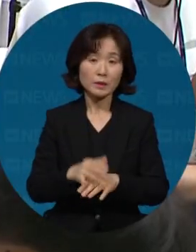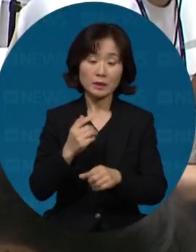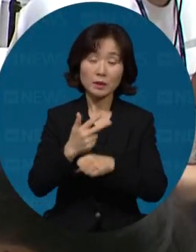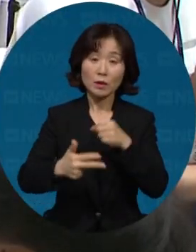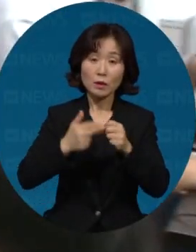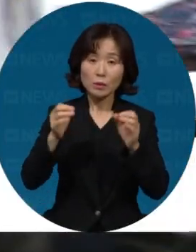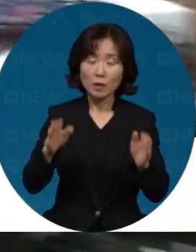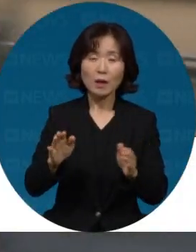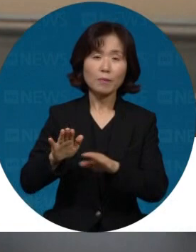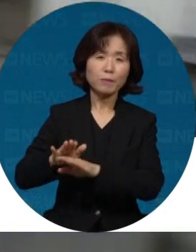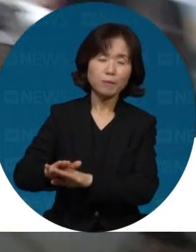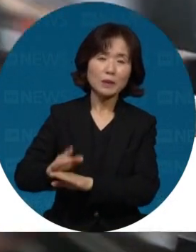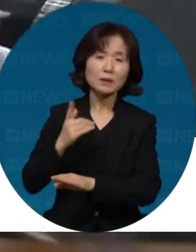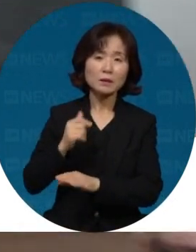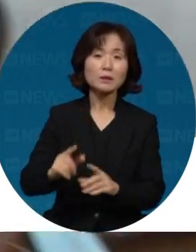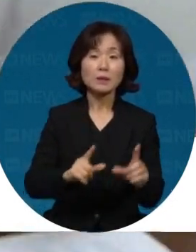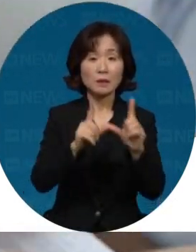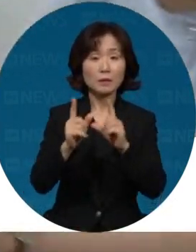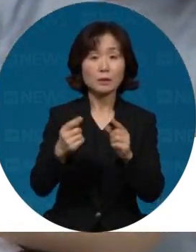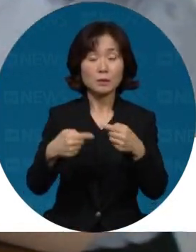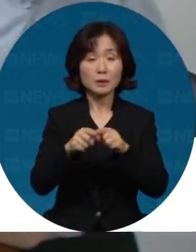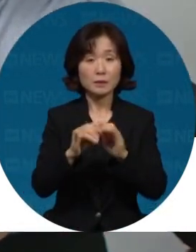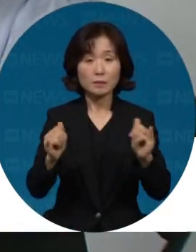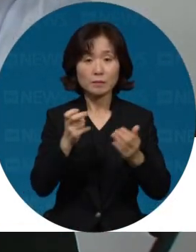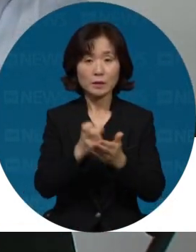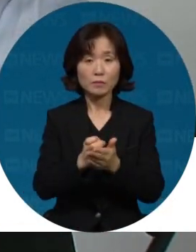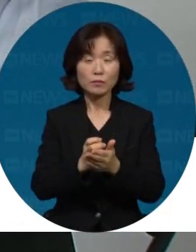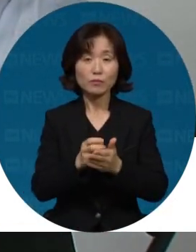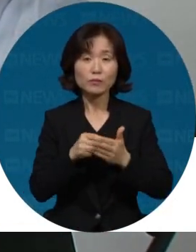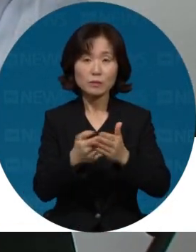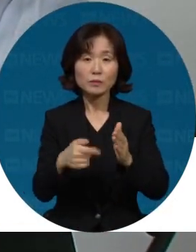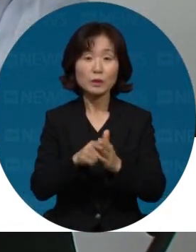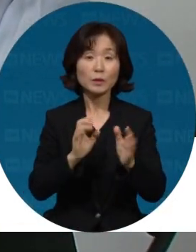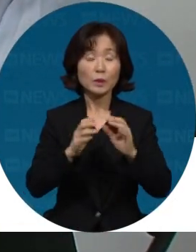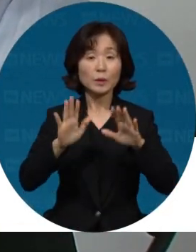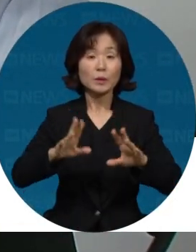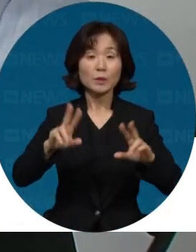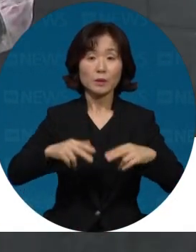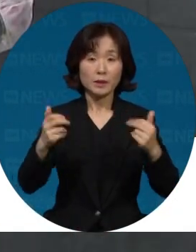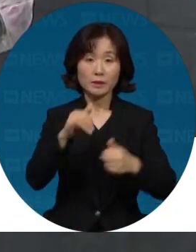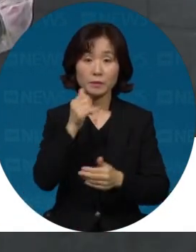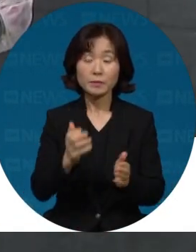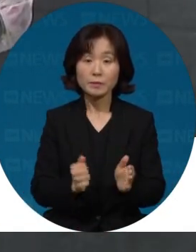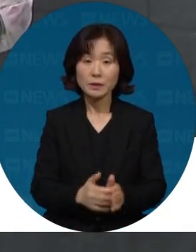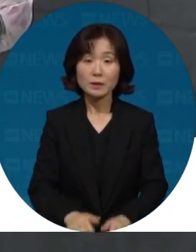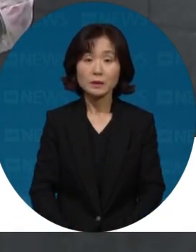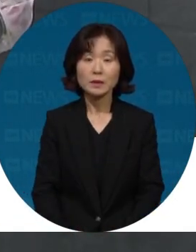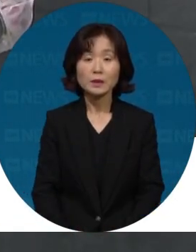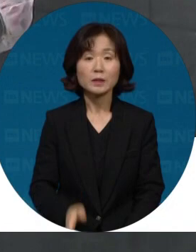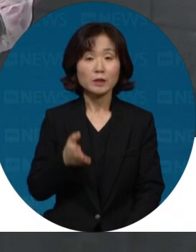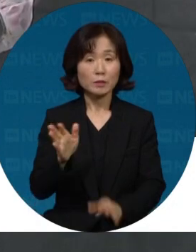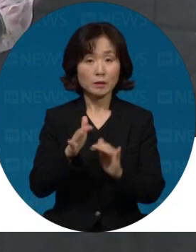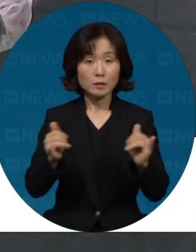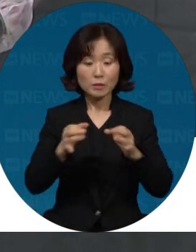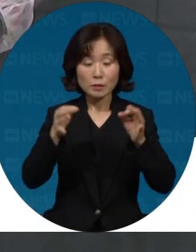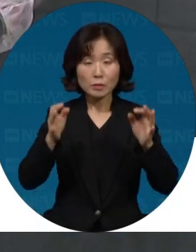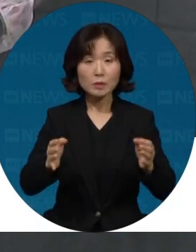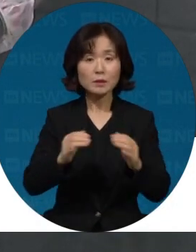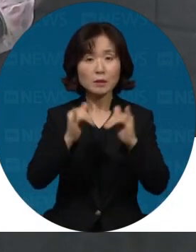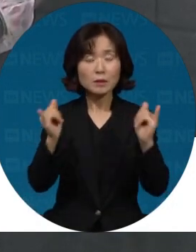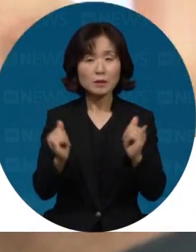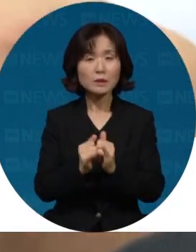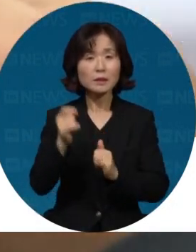7년째 수면 아래 있던 생활동반자법 추진을 위한 토론회가 오늘 국회에서 열렸습니다. 전문가들은 그동안